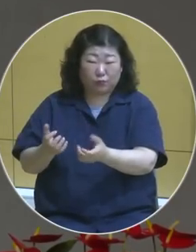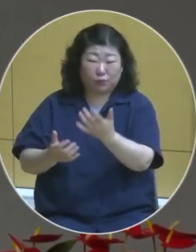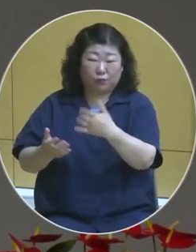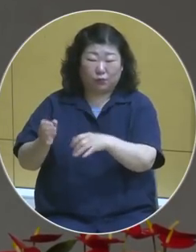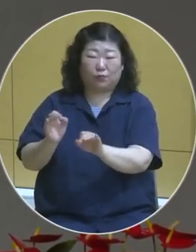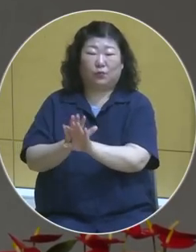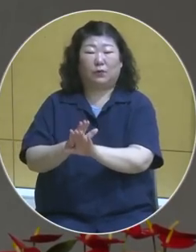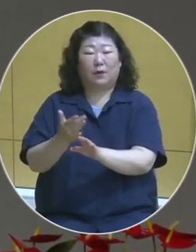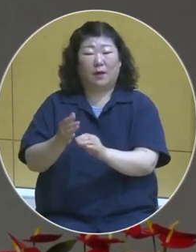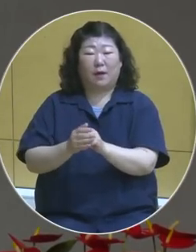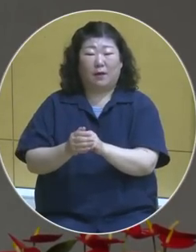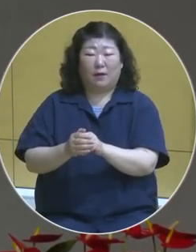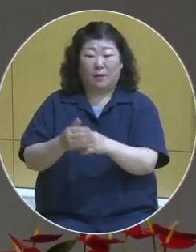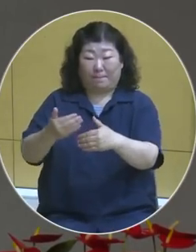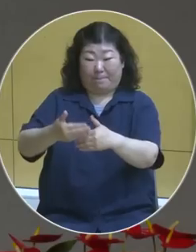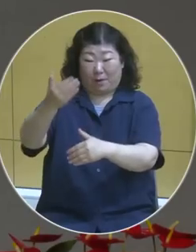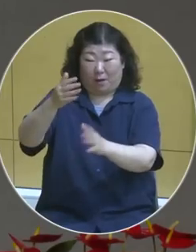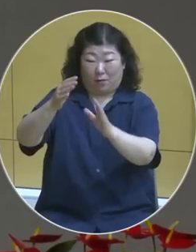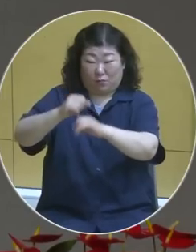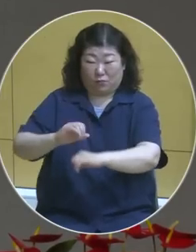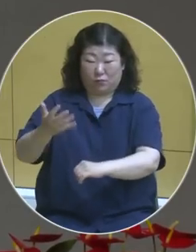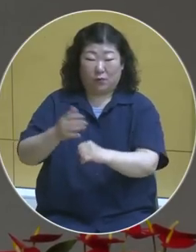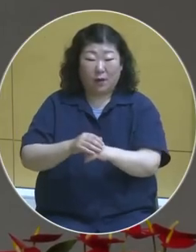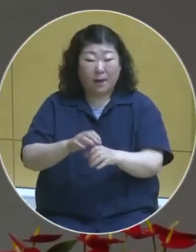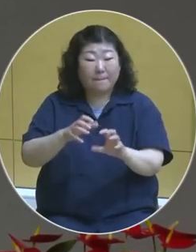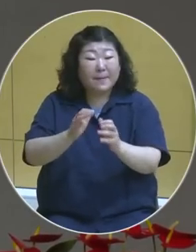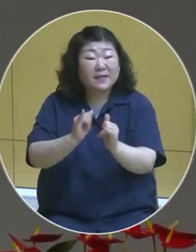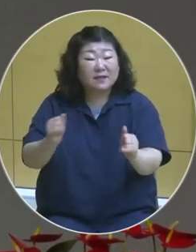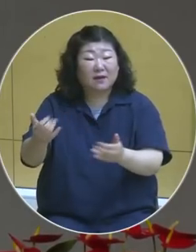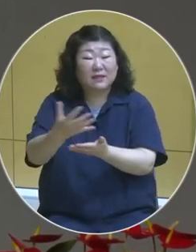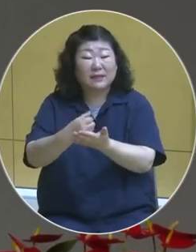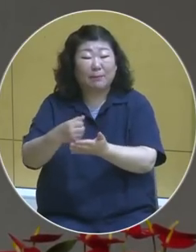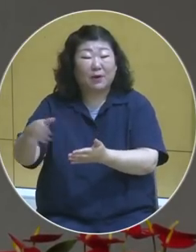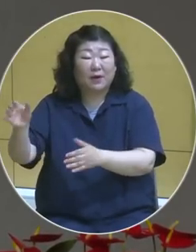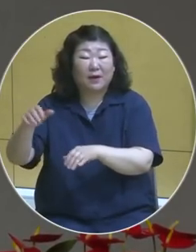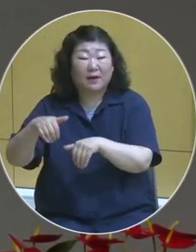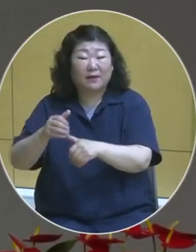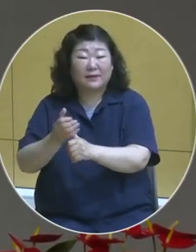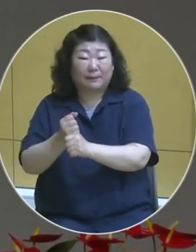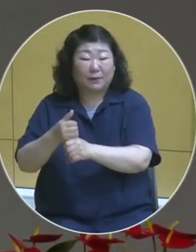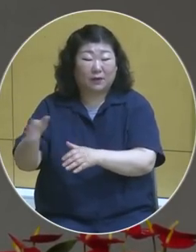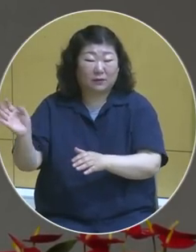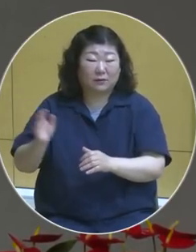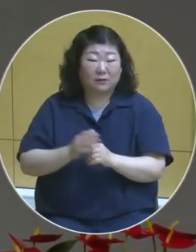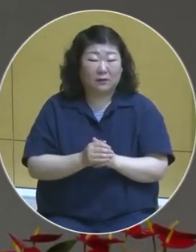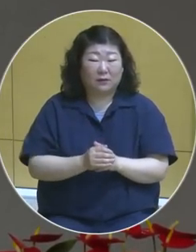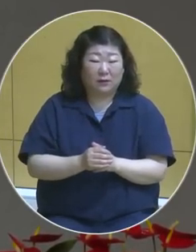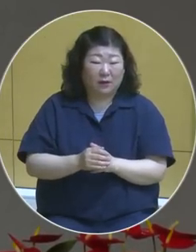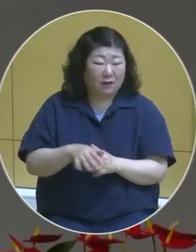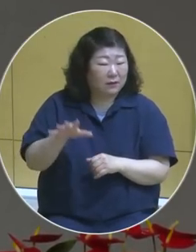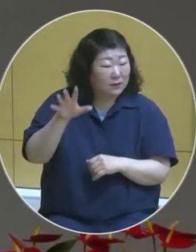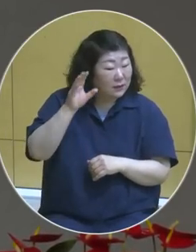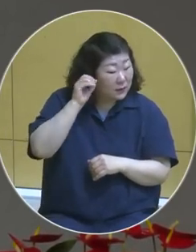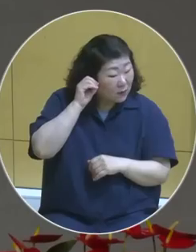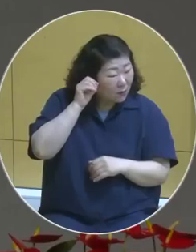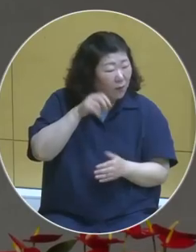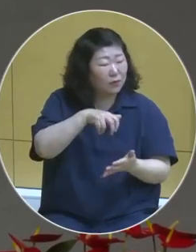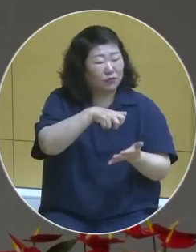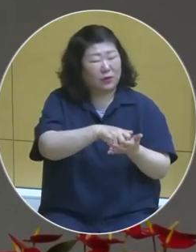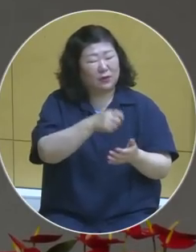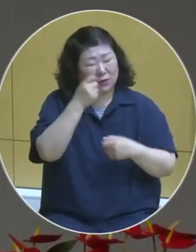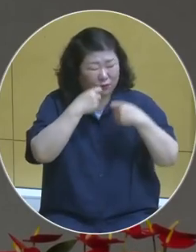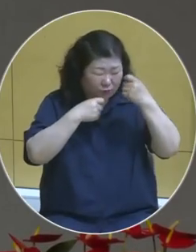성벽은 무너지고 그리고 백성들이 잡히고 고통당한 얘기 듣고 그들은 주저앉아서 울었다고 그렇게 성경이 되어